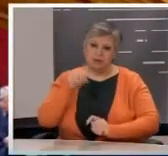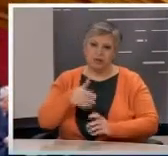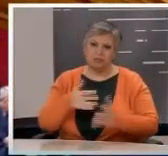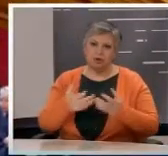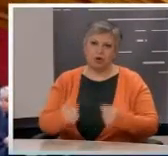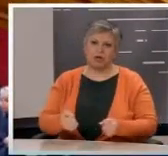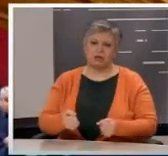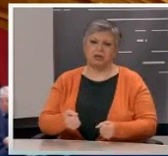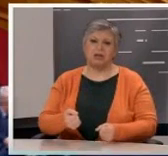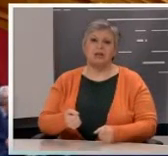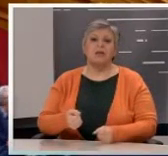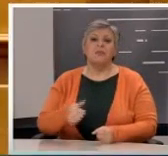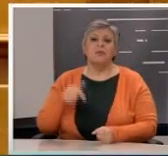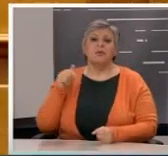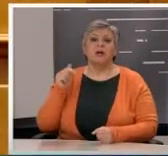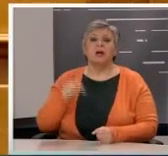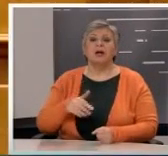μεταρρυθμίσεων,